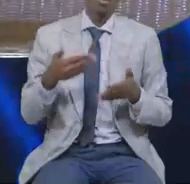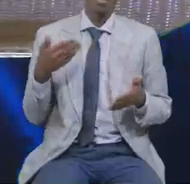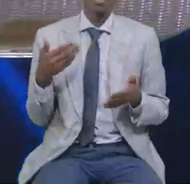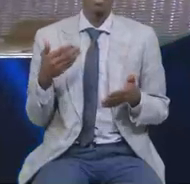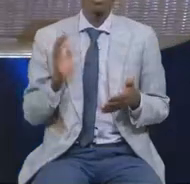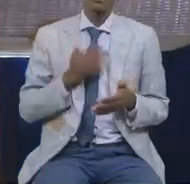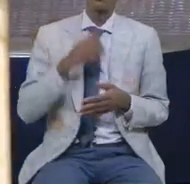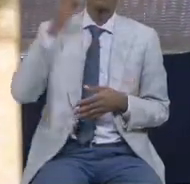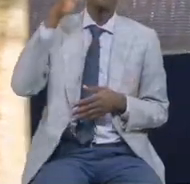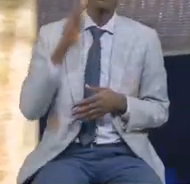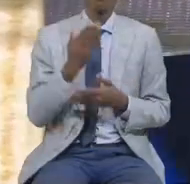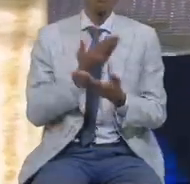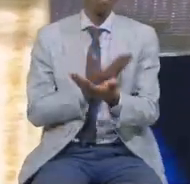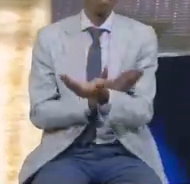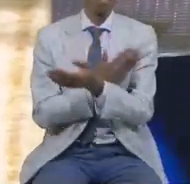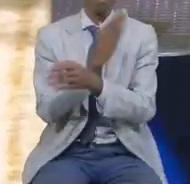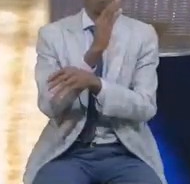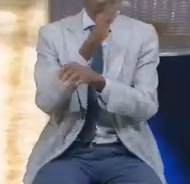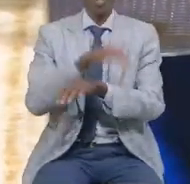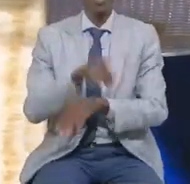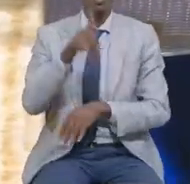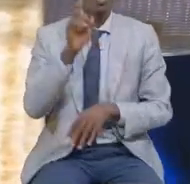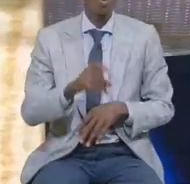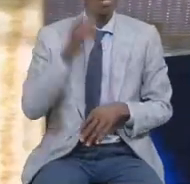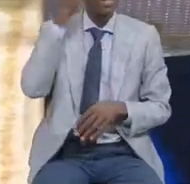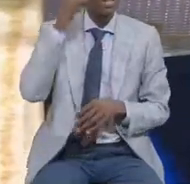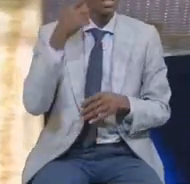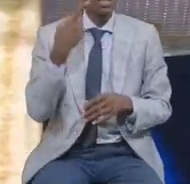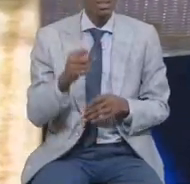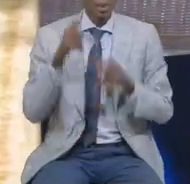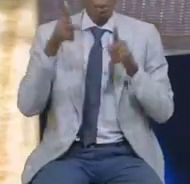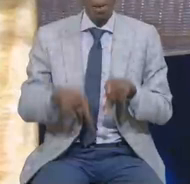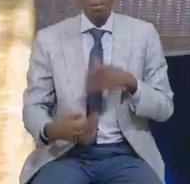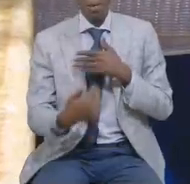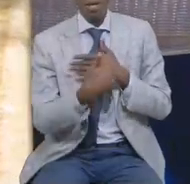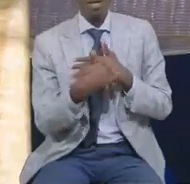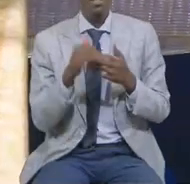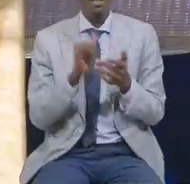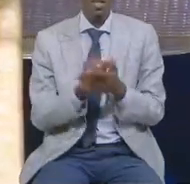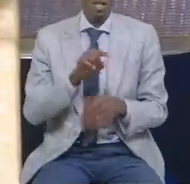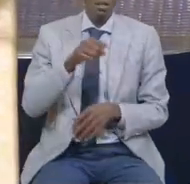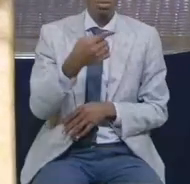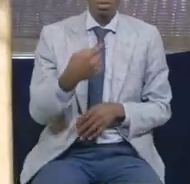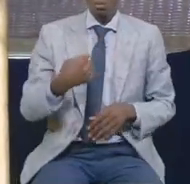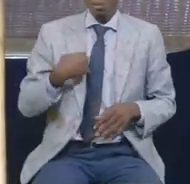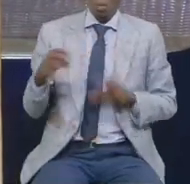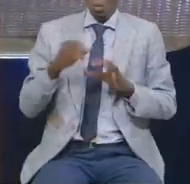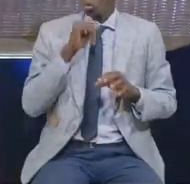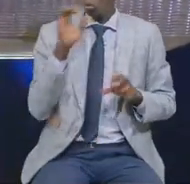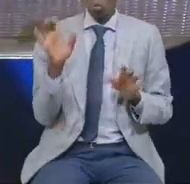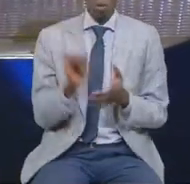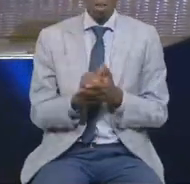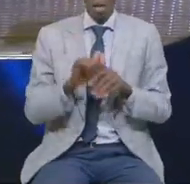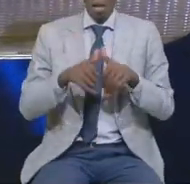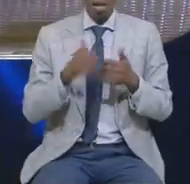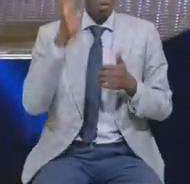nuit. Vous devez comprendre. La personne derrière l'accusation. Je n'ai pas fait cela. Mais comment les gens